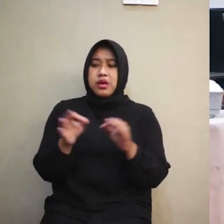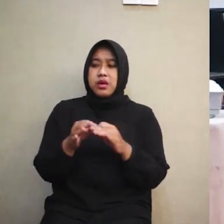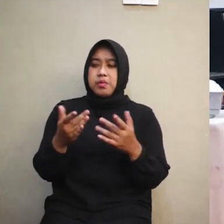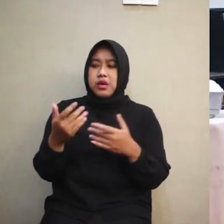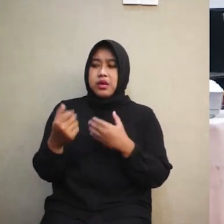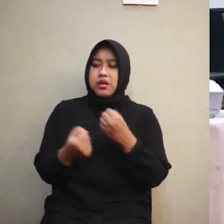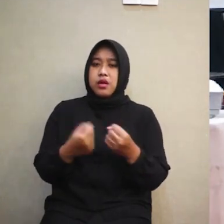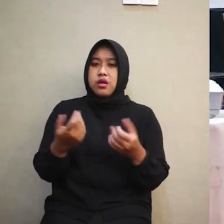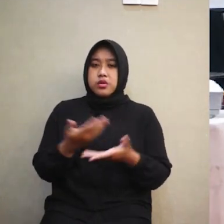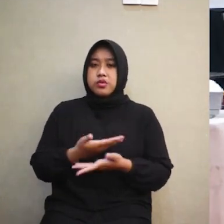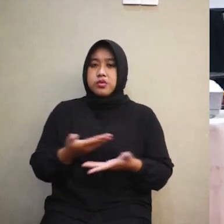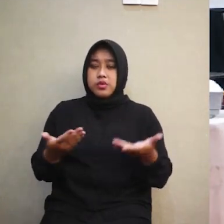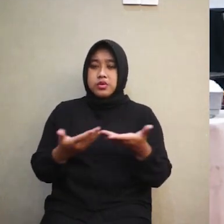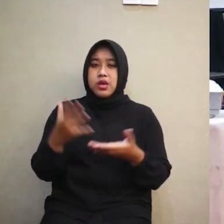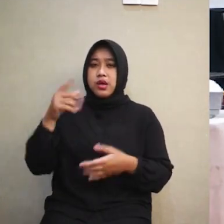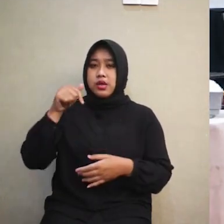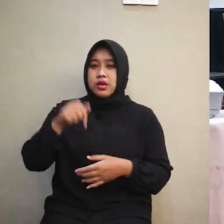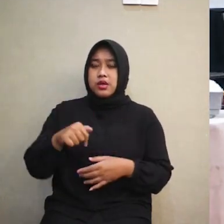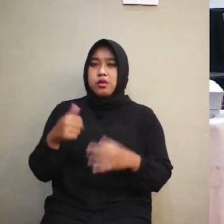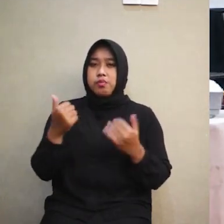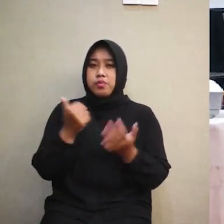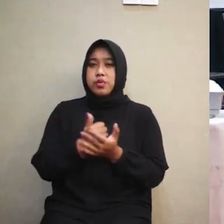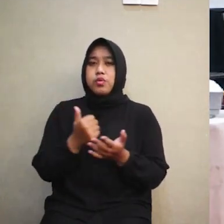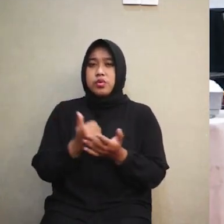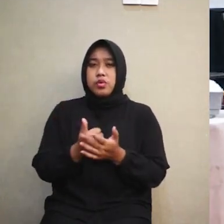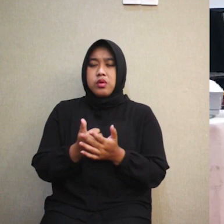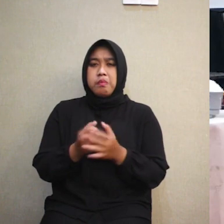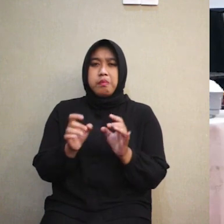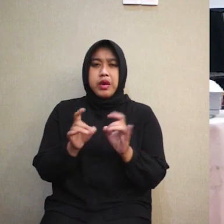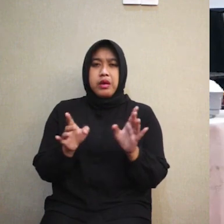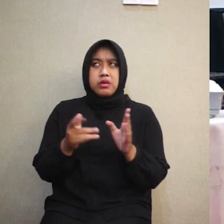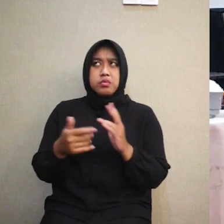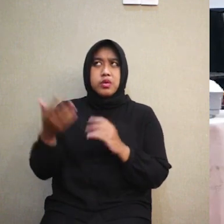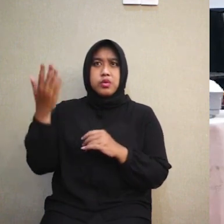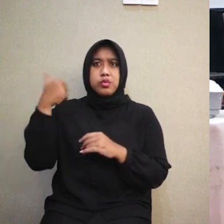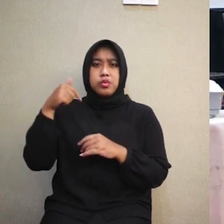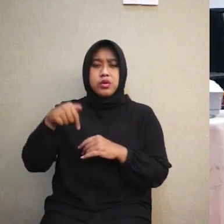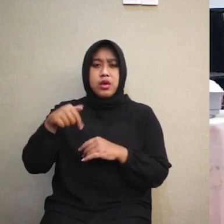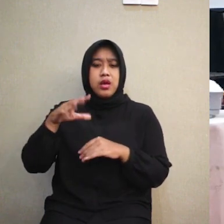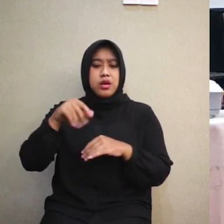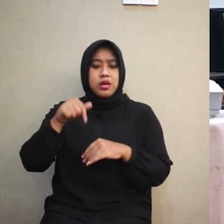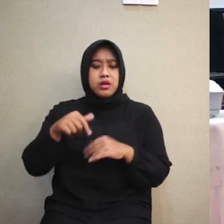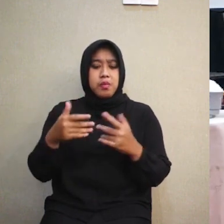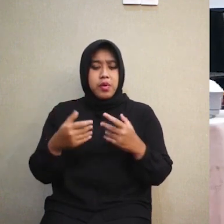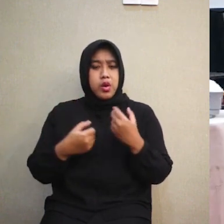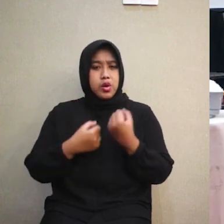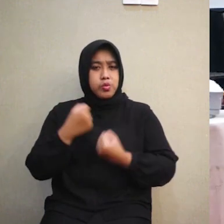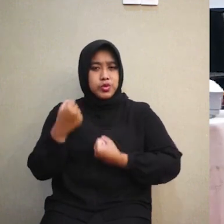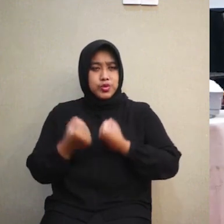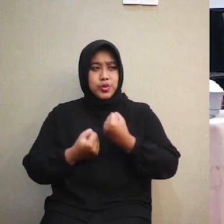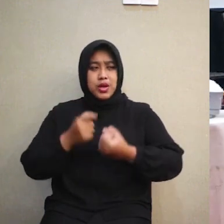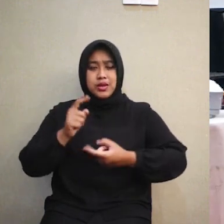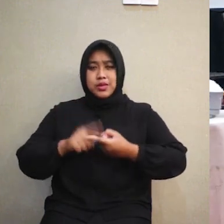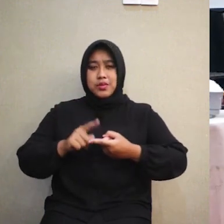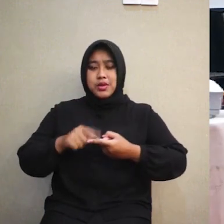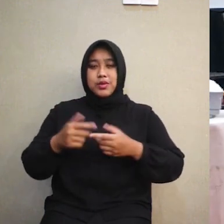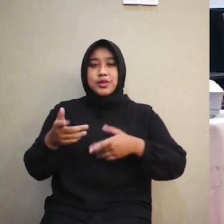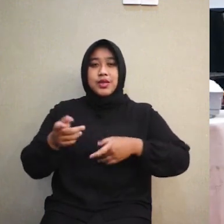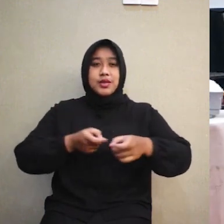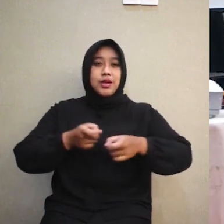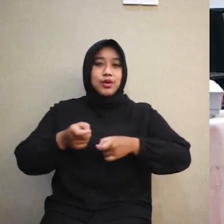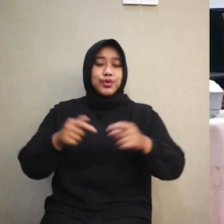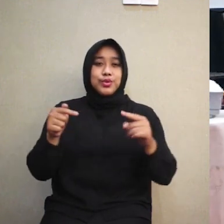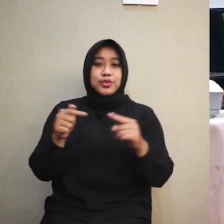gerakan sosial hari ini itu tidak seperti dulu ya karena hari ini kan memang Apa yang diperjuangkan oleh teman-teman itu kan sudah diatur